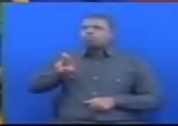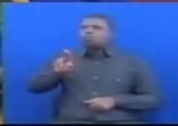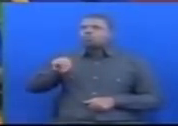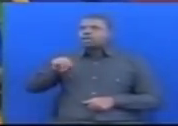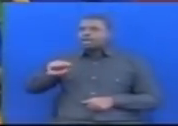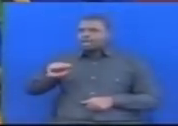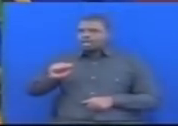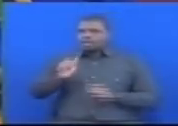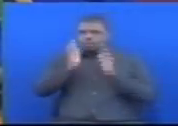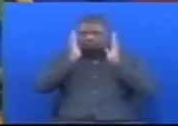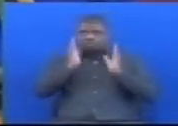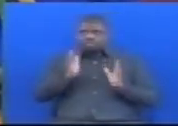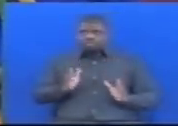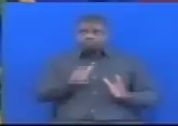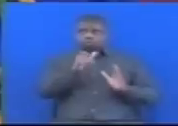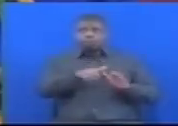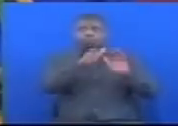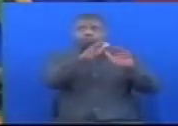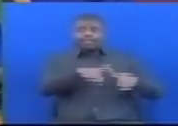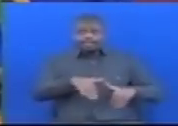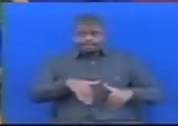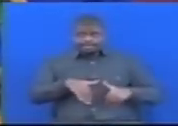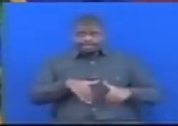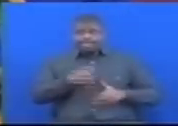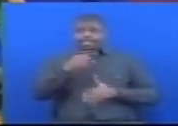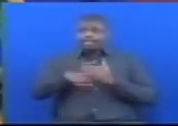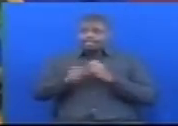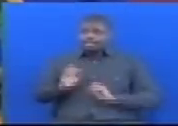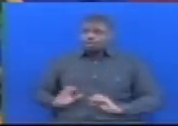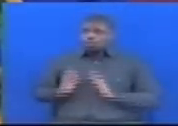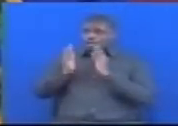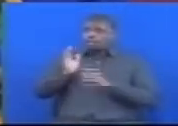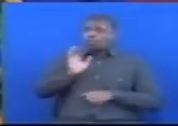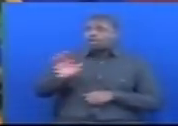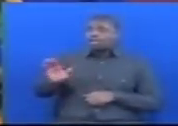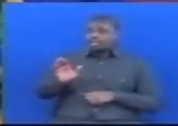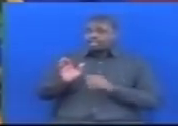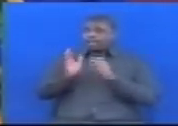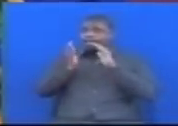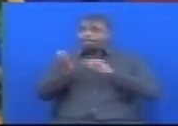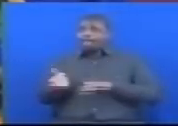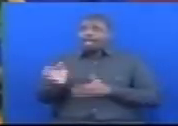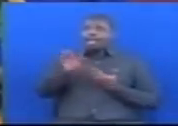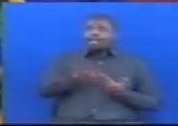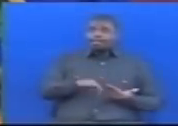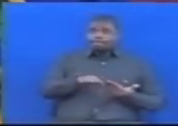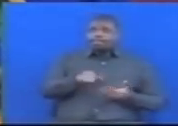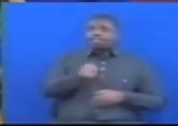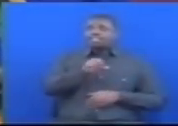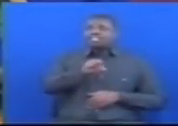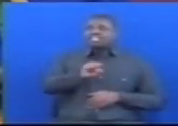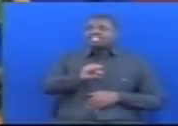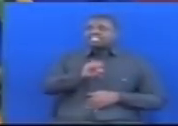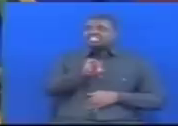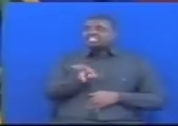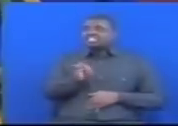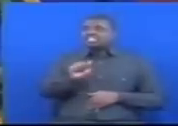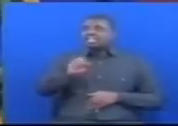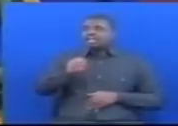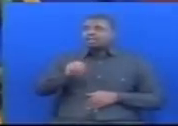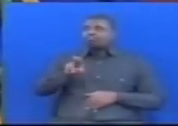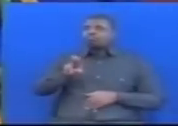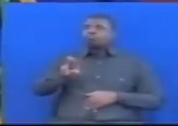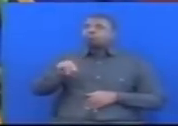Mheshimiwa wabunge, katika uhai wake marehemu Ali Juma Shamhuna amepata kushika